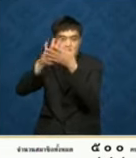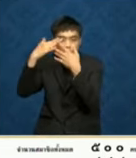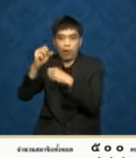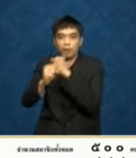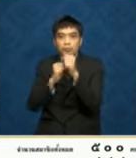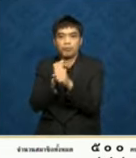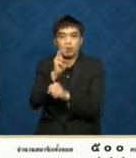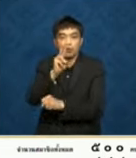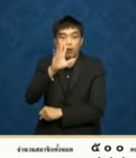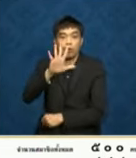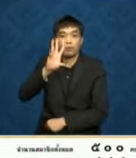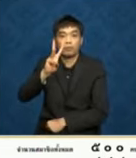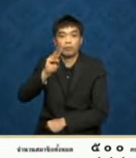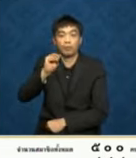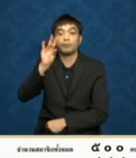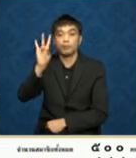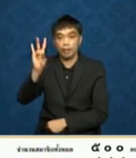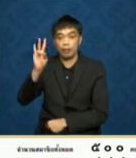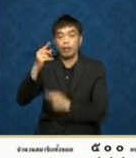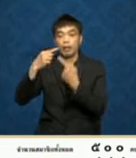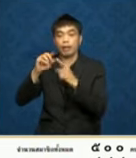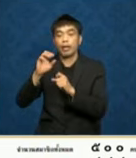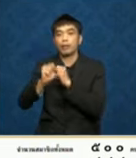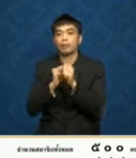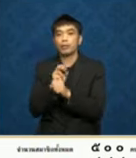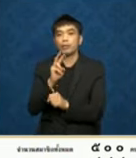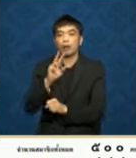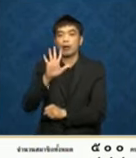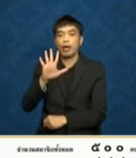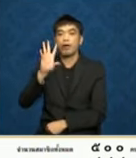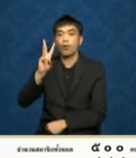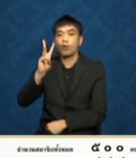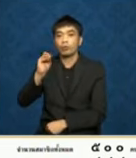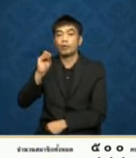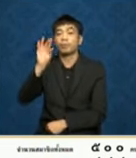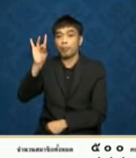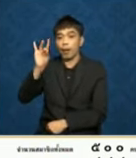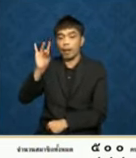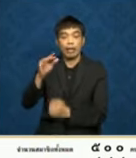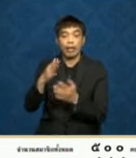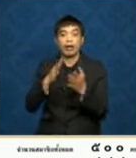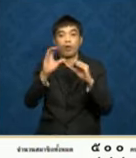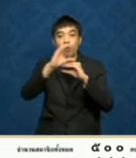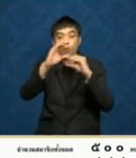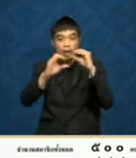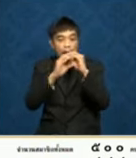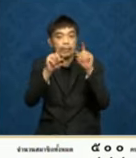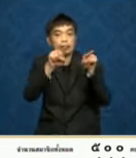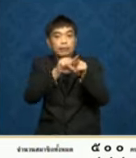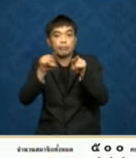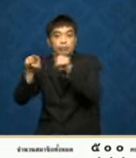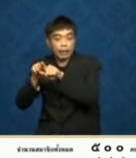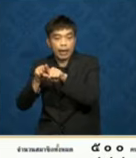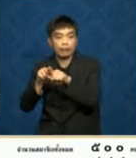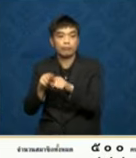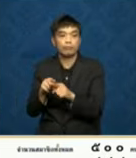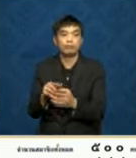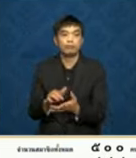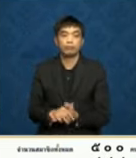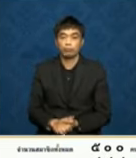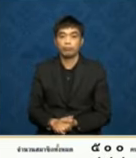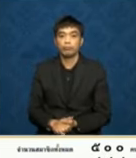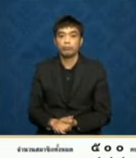67 แต่ใงบ 68 กระสวง Digital ก็ยงตั้งงบประมาณโครงการเดวกมาในปีนี้ 344 ลานบาทคร